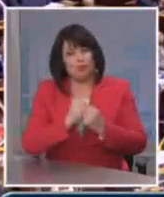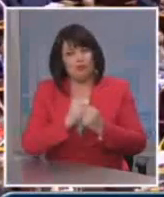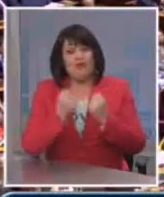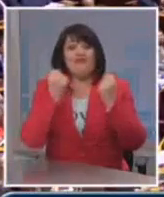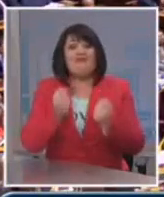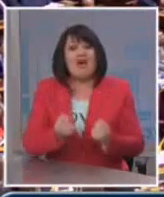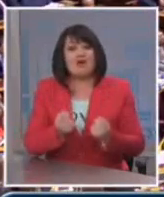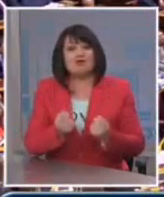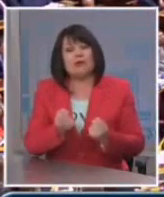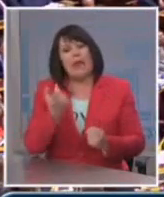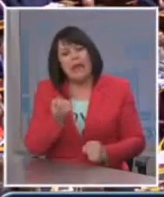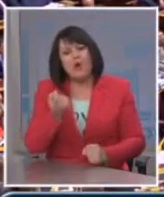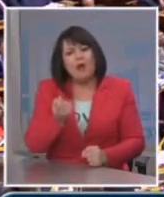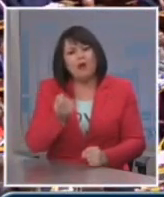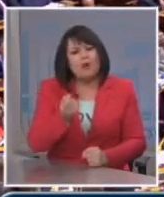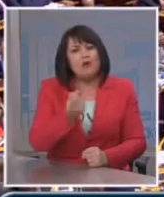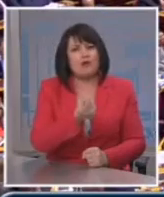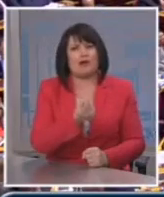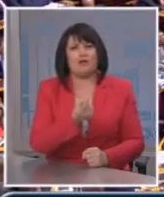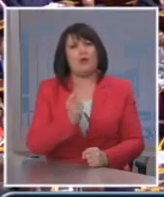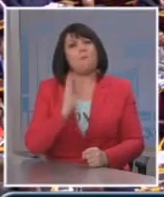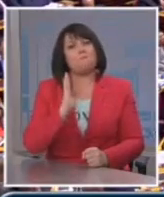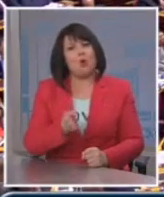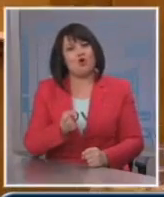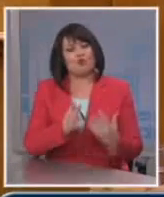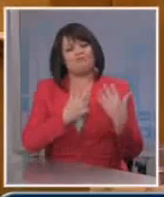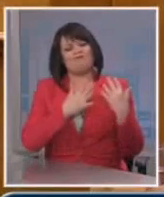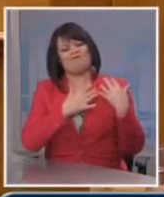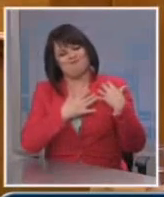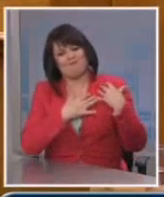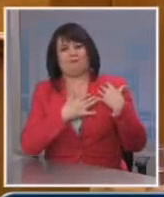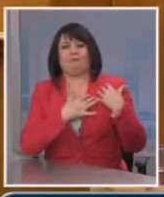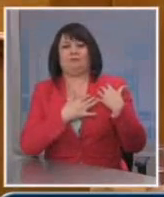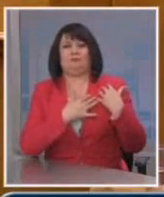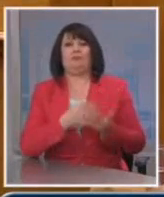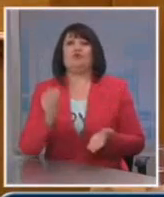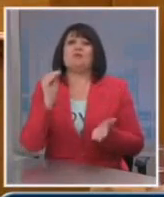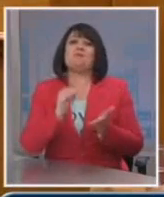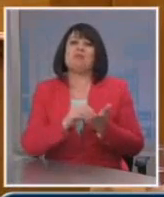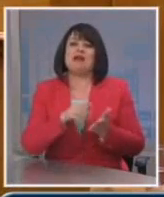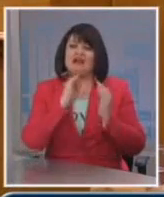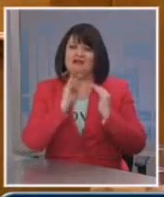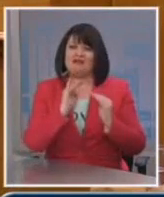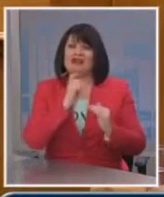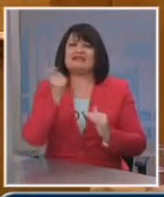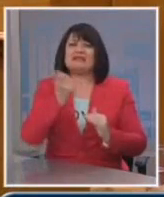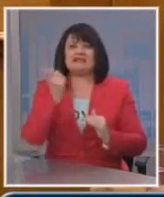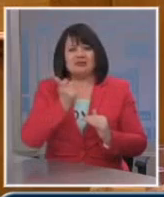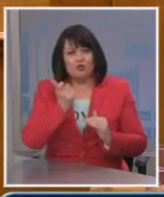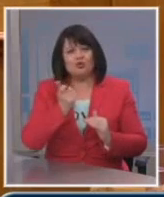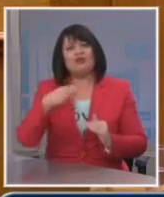βάρος σε αυτούς που μπορούν να το σηκώσουν και όχι ξανά στους ίδιους, στους συνταξιούχους και στους